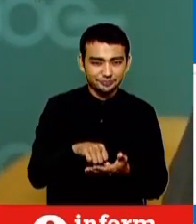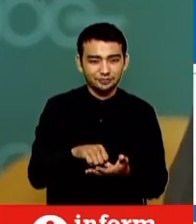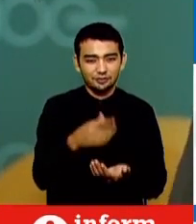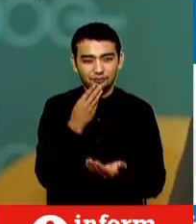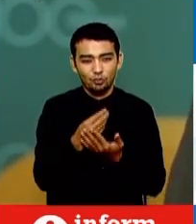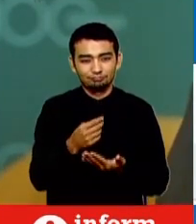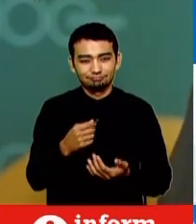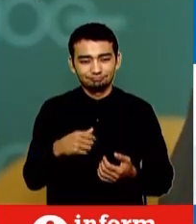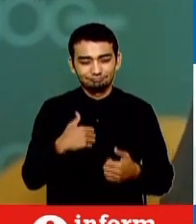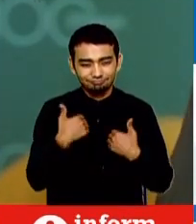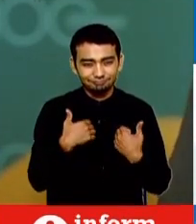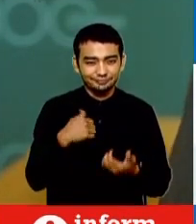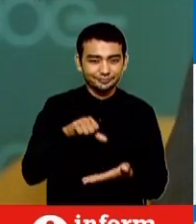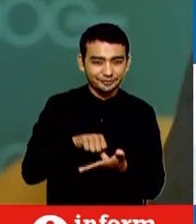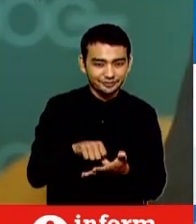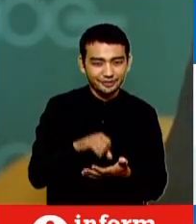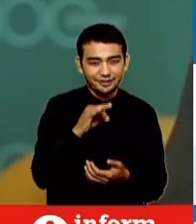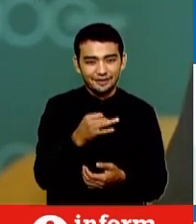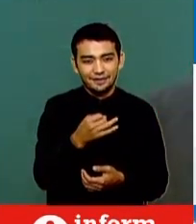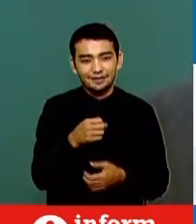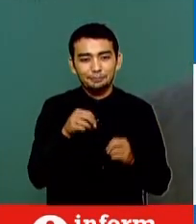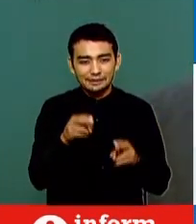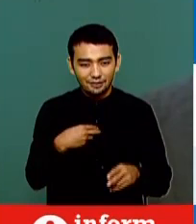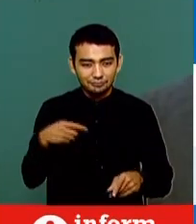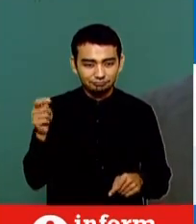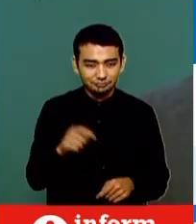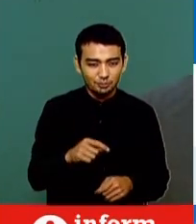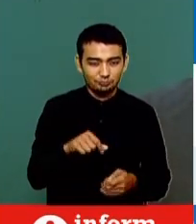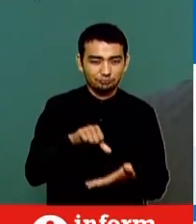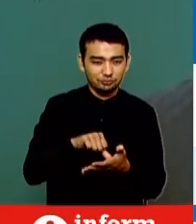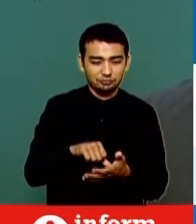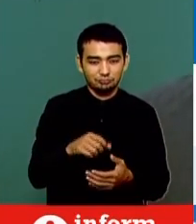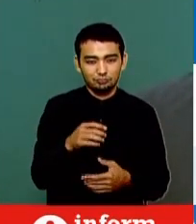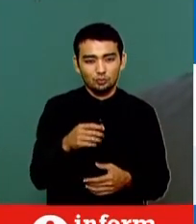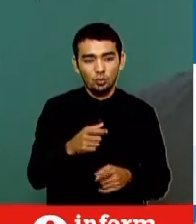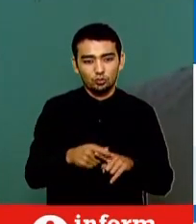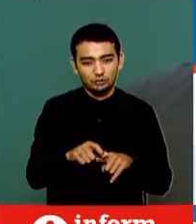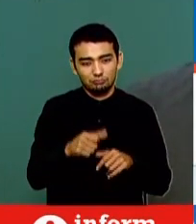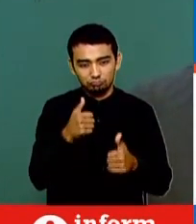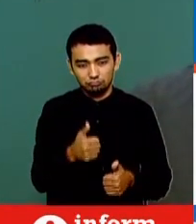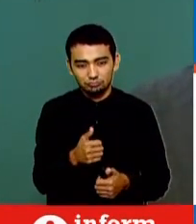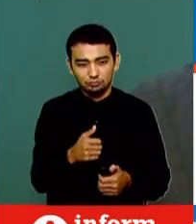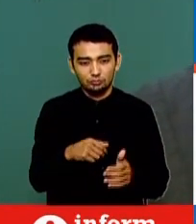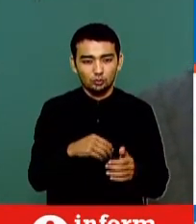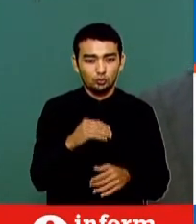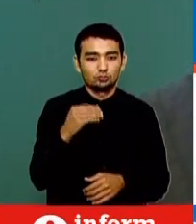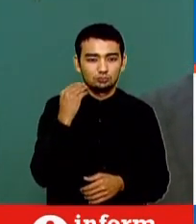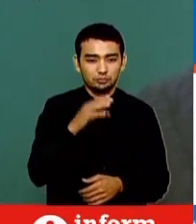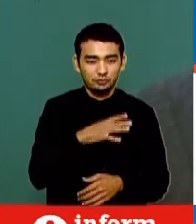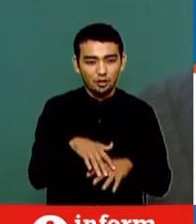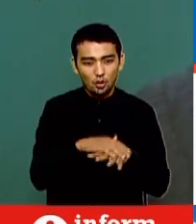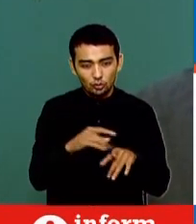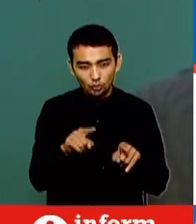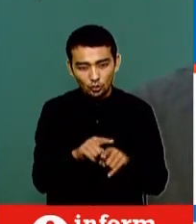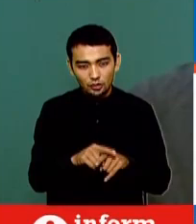өнерімізді ұсынуға әдейілеп келдік. Концерт өте жақсы, керемет деңгейде өтті. Халықтың